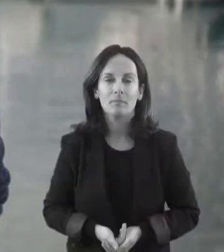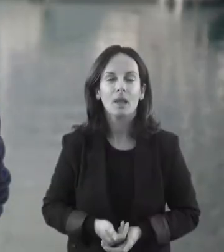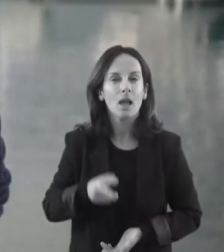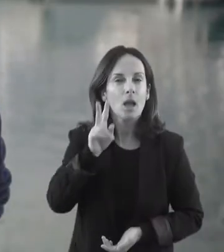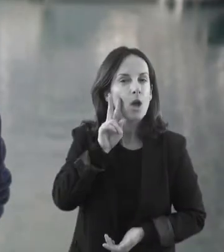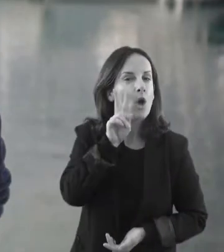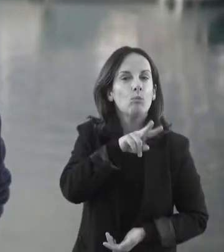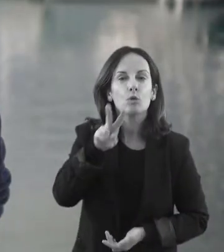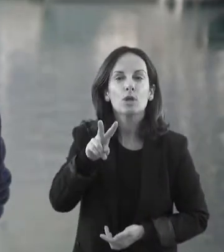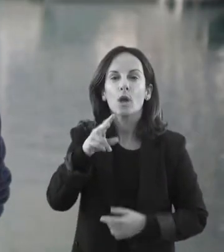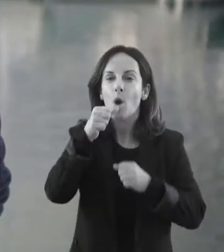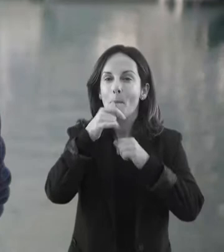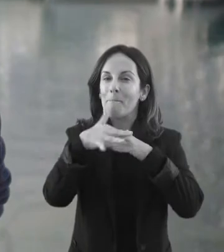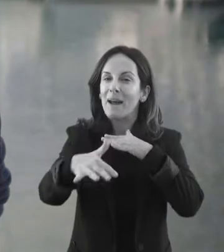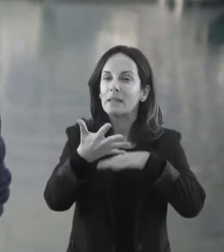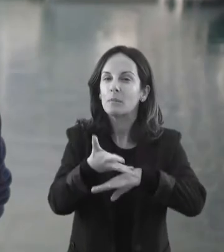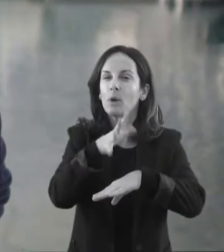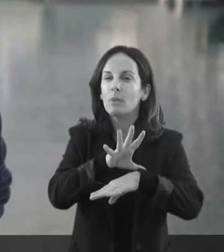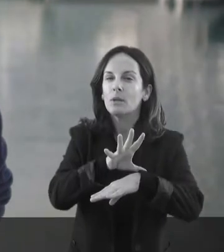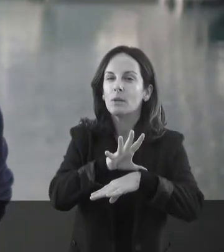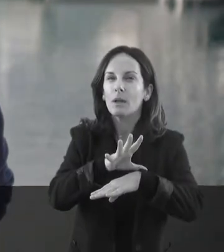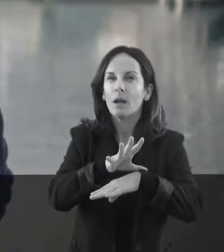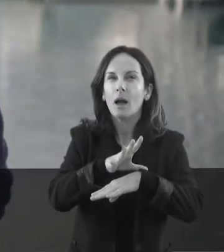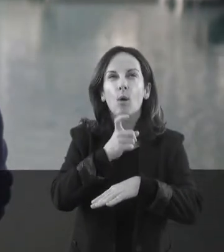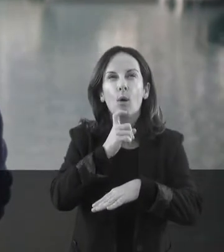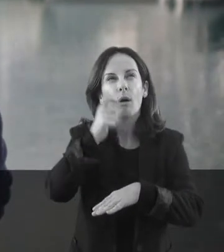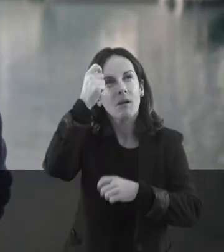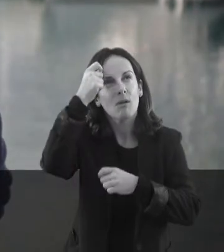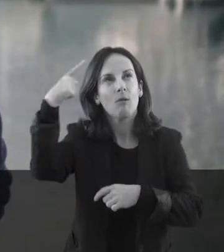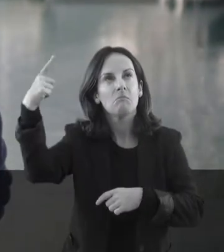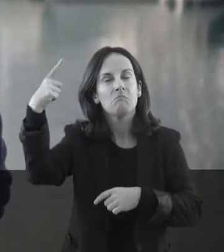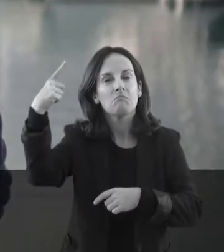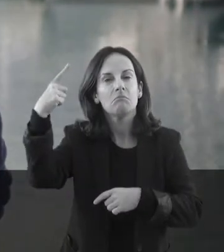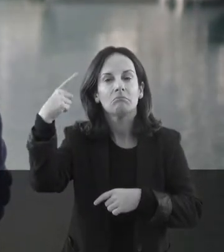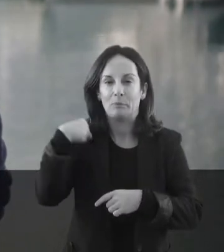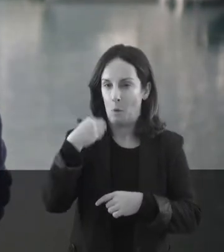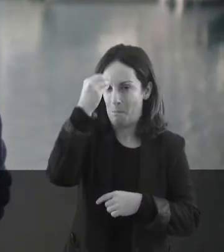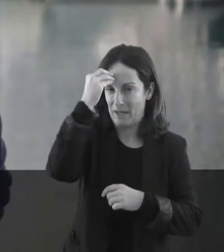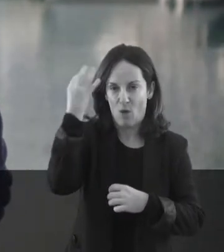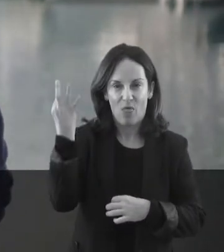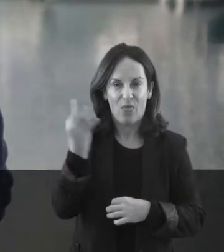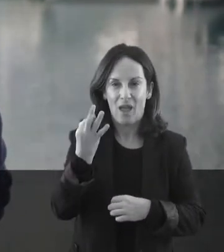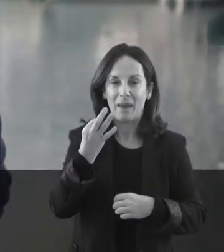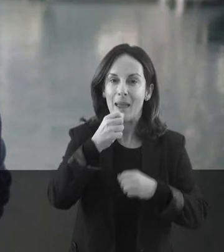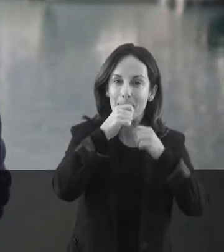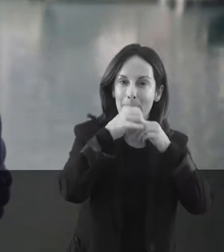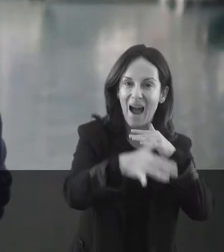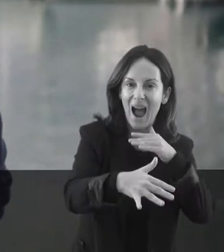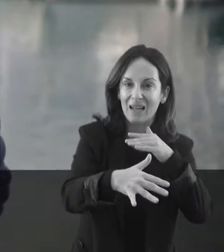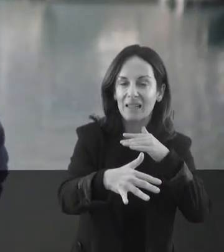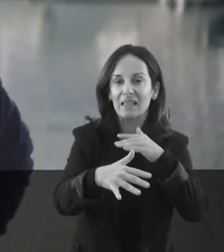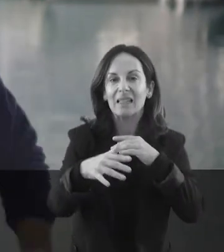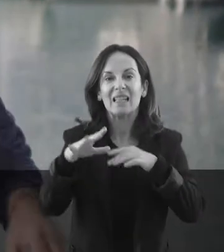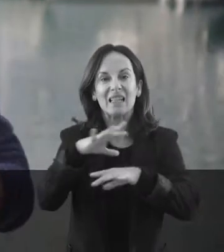El Museu Marítim de Mallorca per jo hauria de ser el nexe d'unió entre la mar i la terra, ja